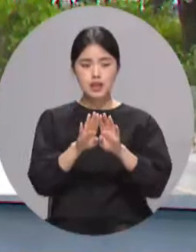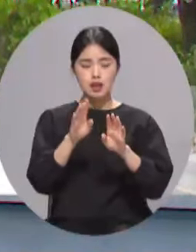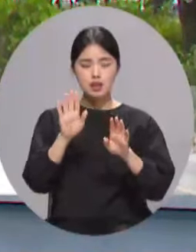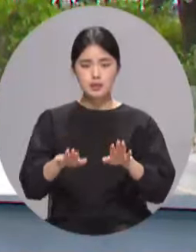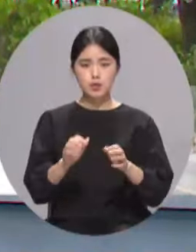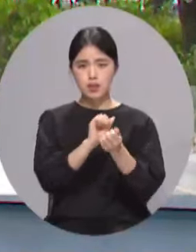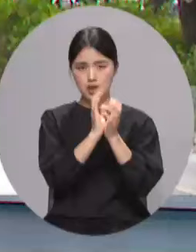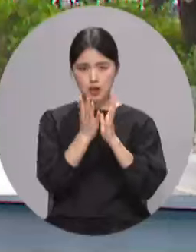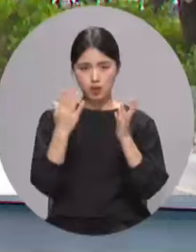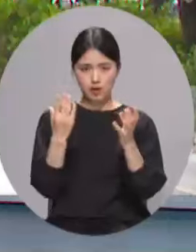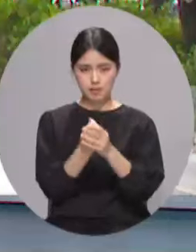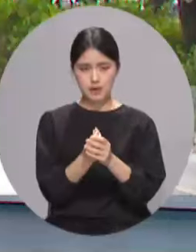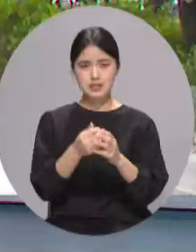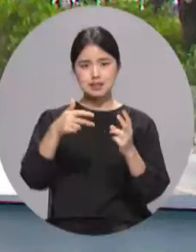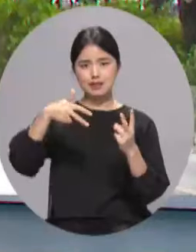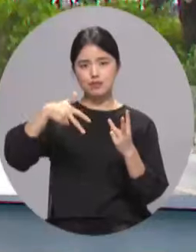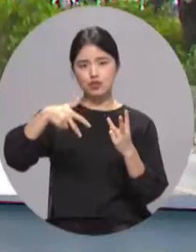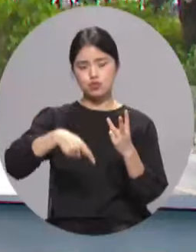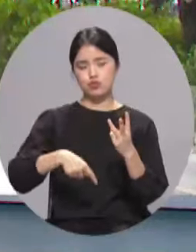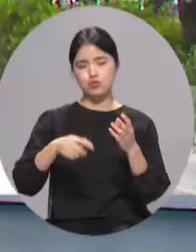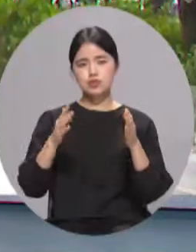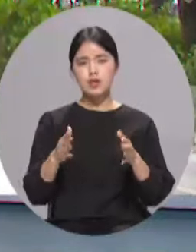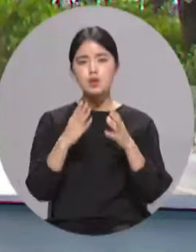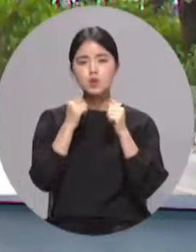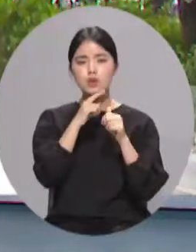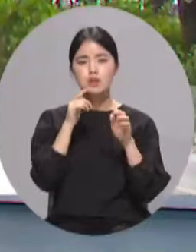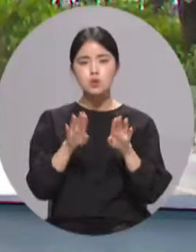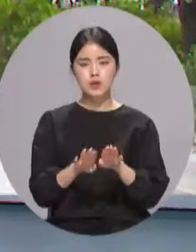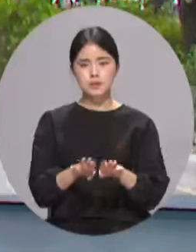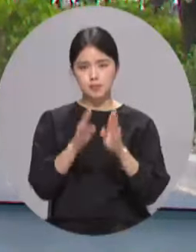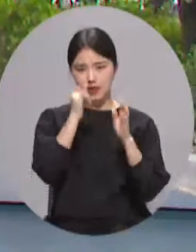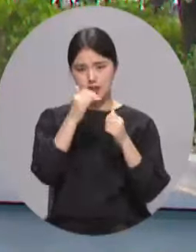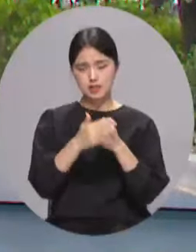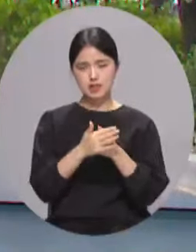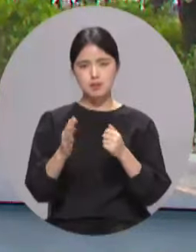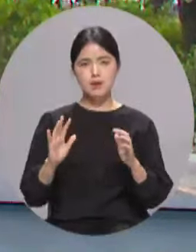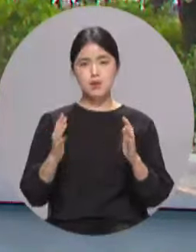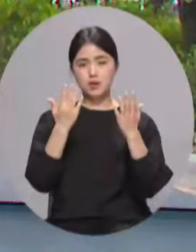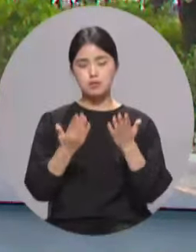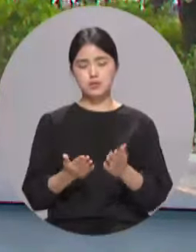주말마다 철로를 개방하기로 해 시민들의 환영을 받고 있습니다. 허현우 기자입니다.